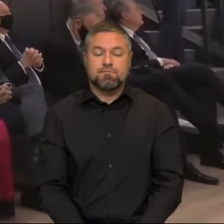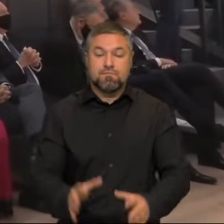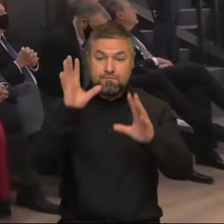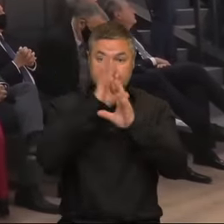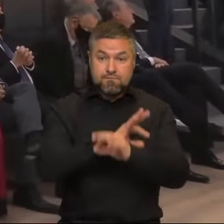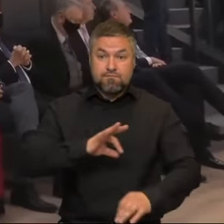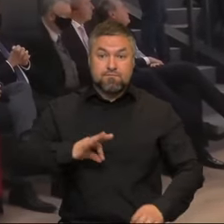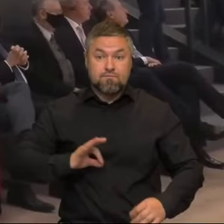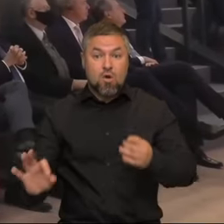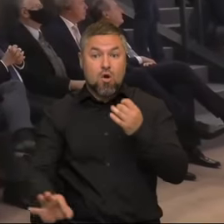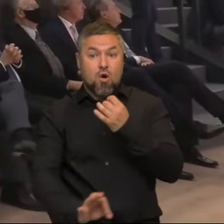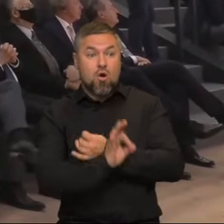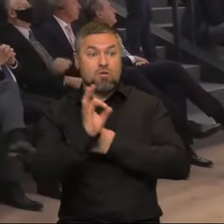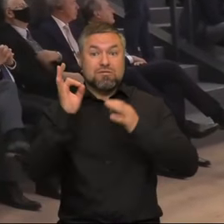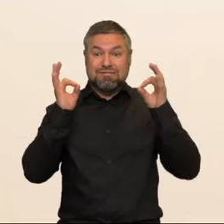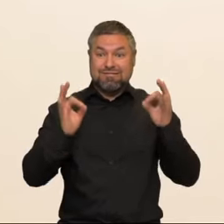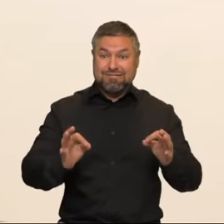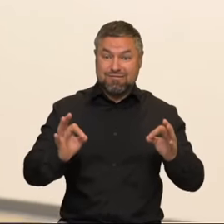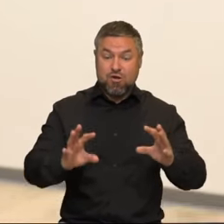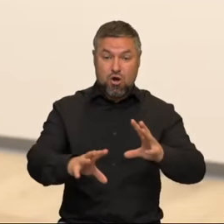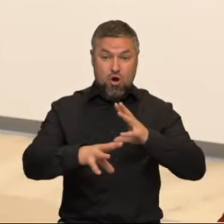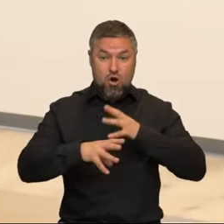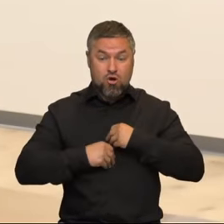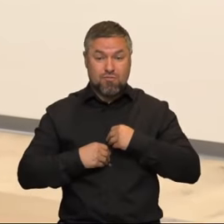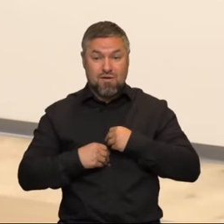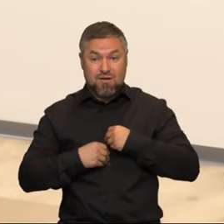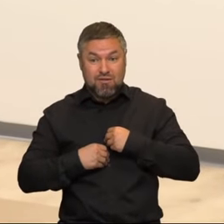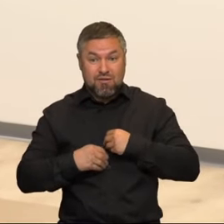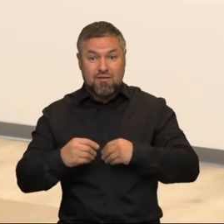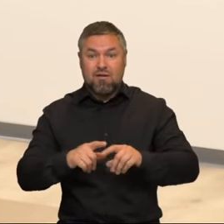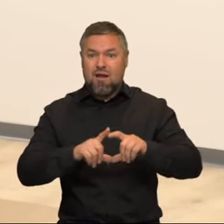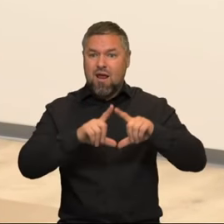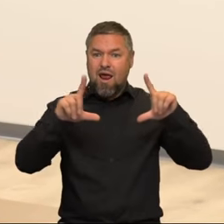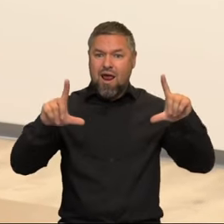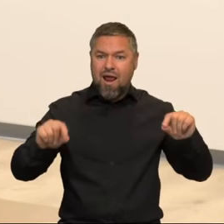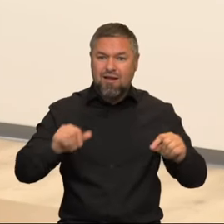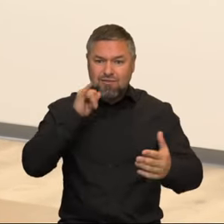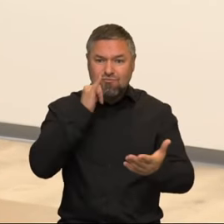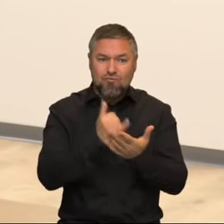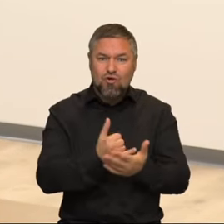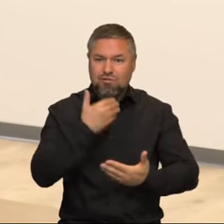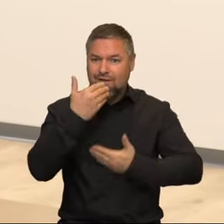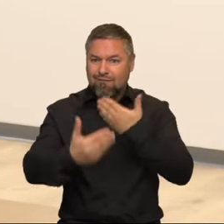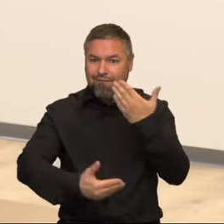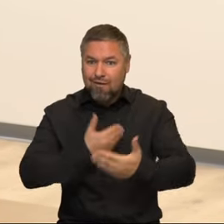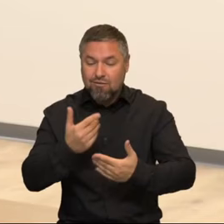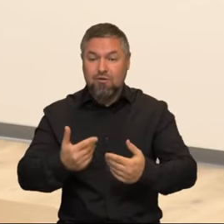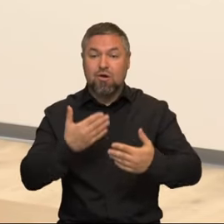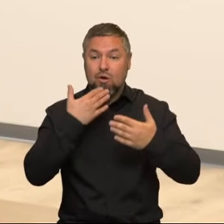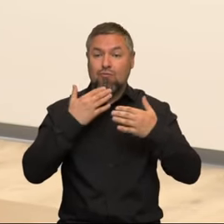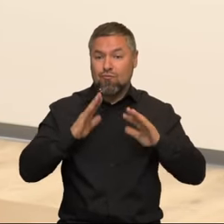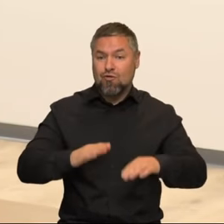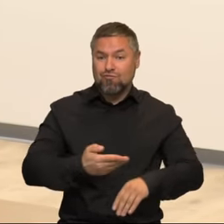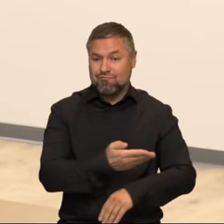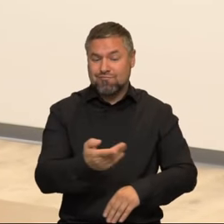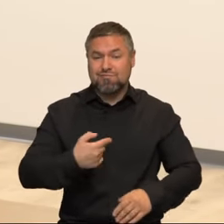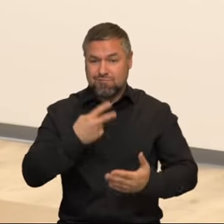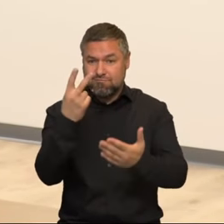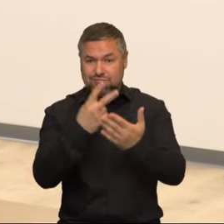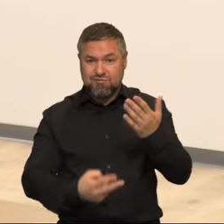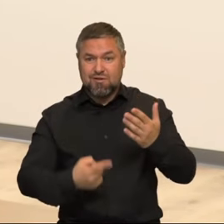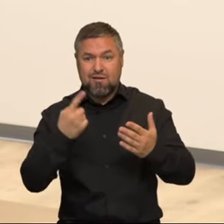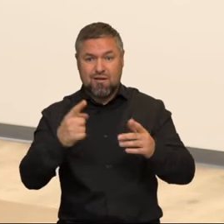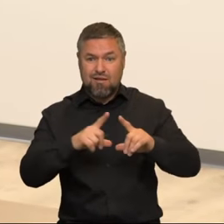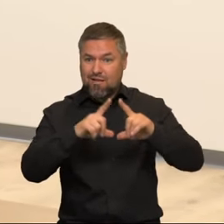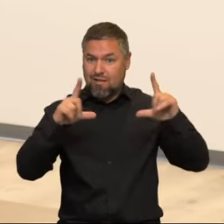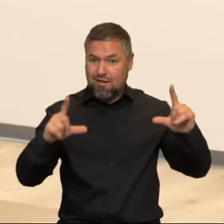Szanowni Państwo, z okazji dzisiejszej uroczystości otrzymaliśmy bardzo wiele listów gratulacyjnych i pozwolą Państwo, że odczytam teraz jeden